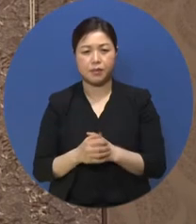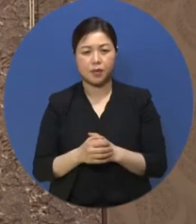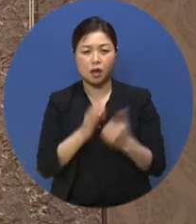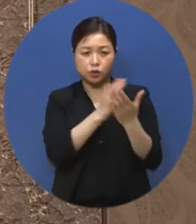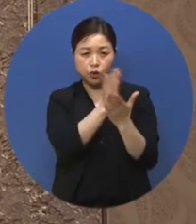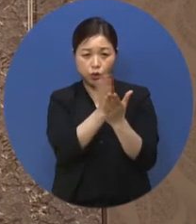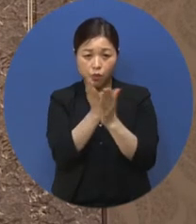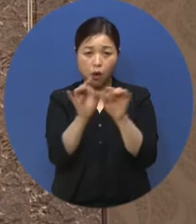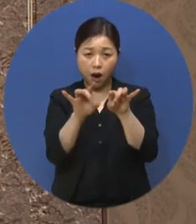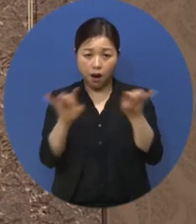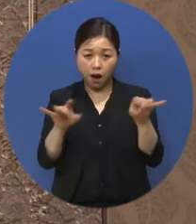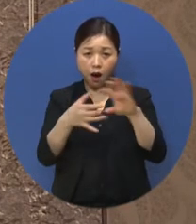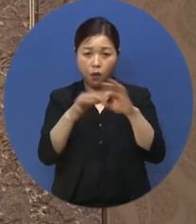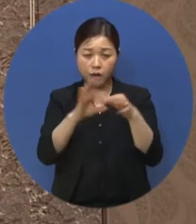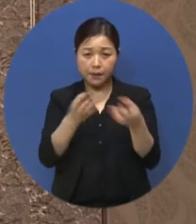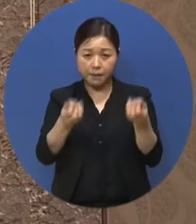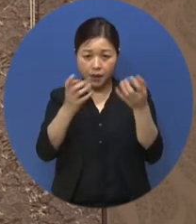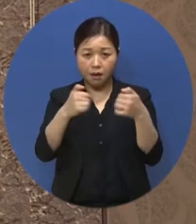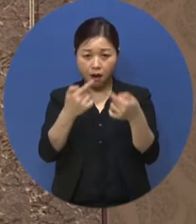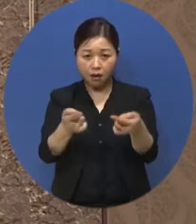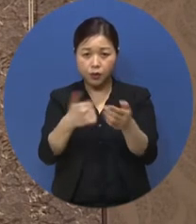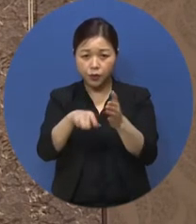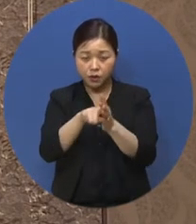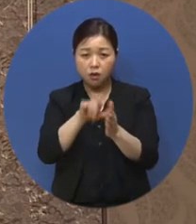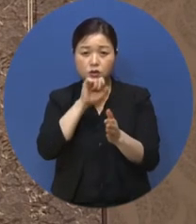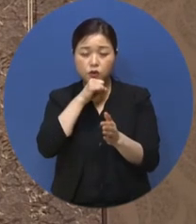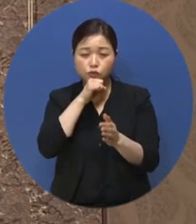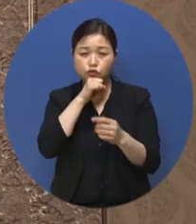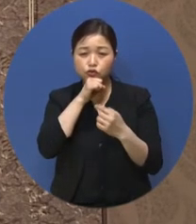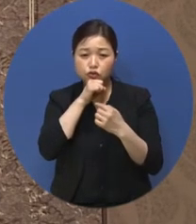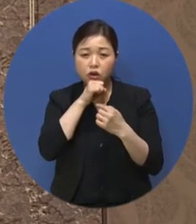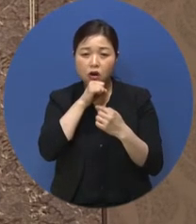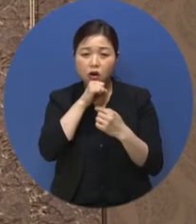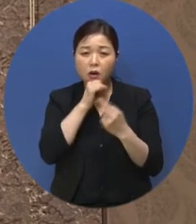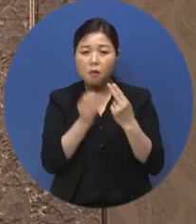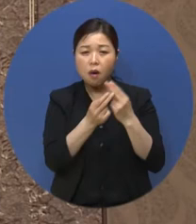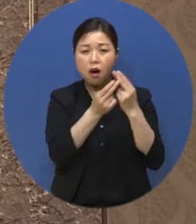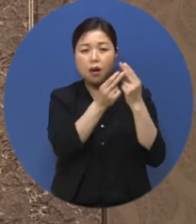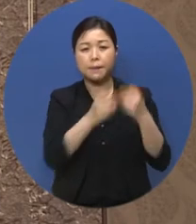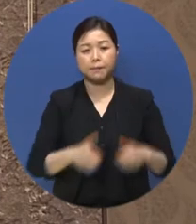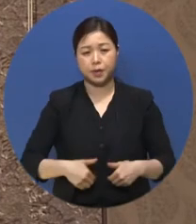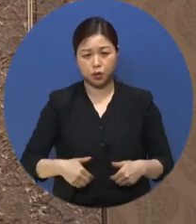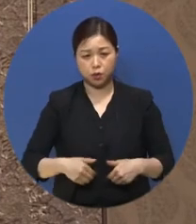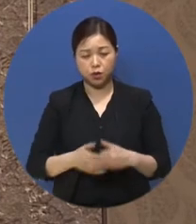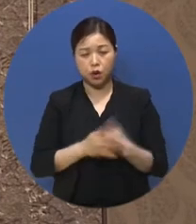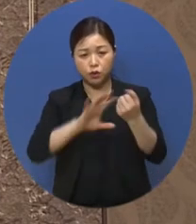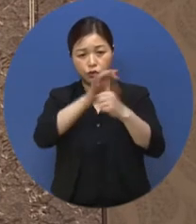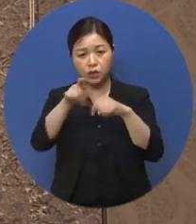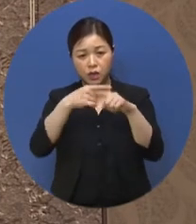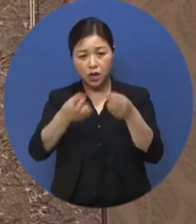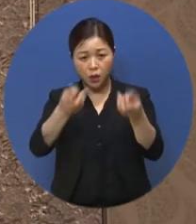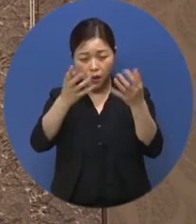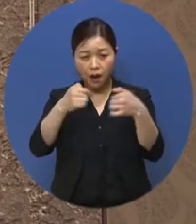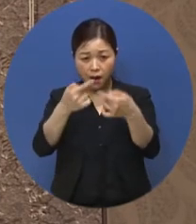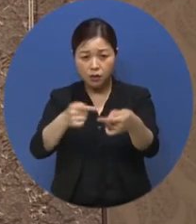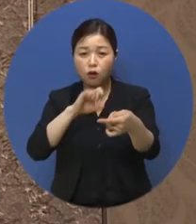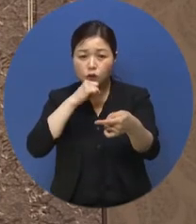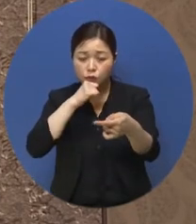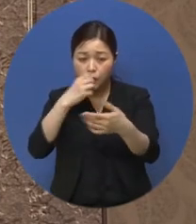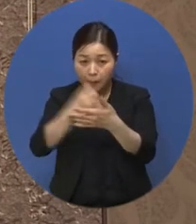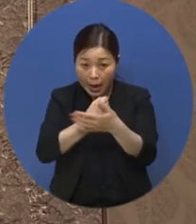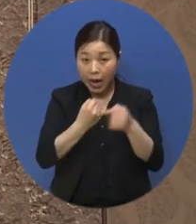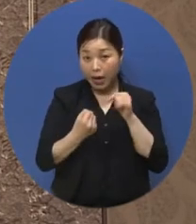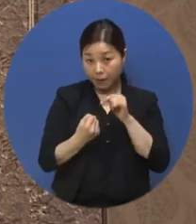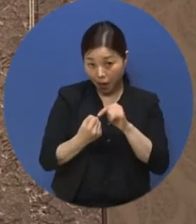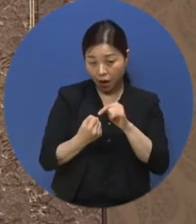그 올림픽을 나가려면 평점이 있어야 된대요. 아. 국제대회 나가서 몇 점 이상이 돼야지만